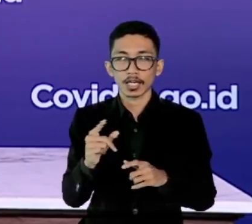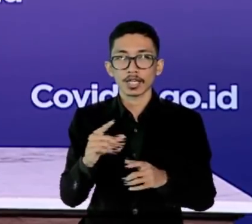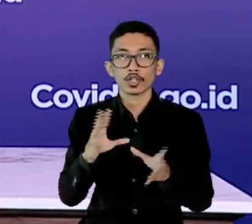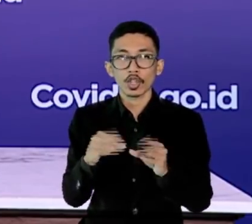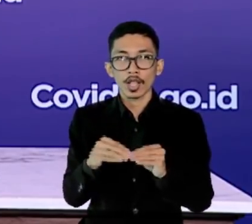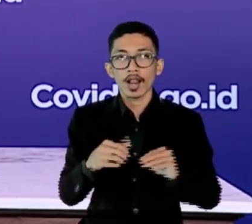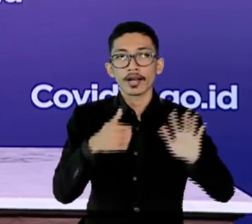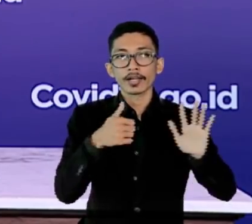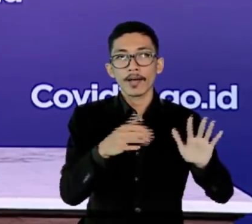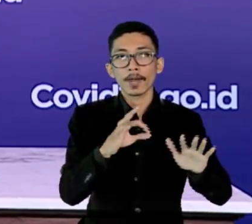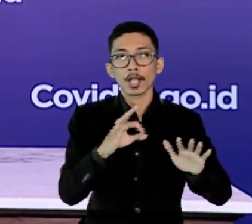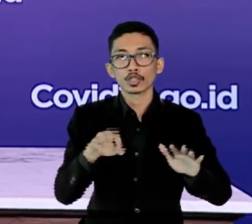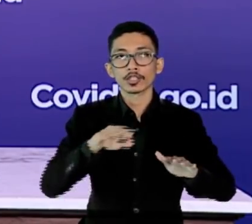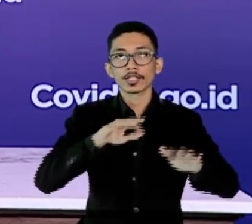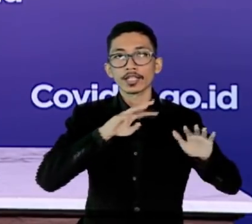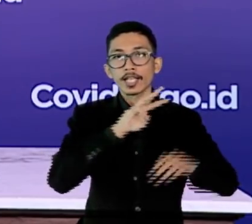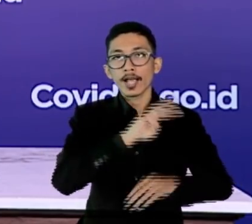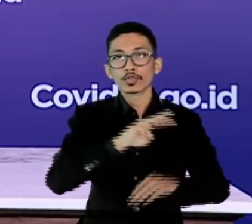639.990